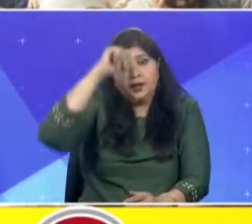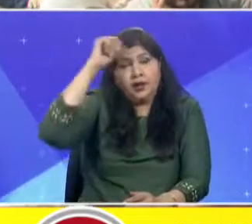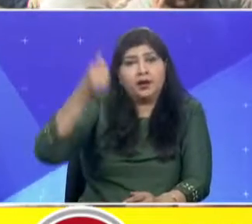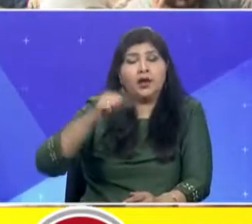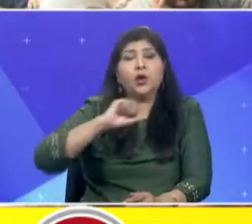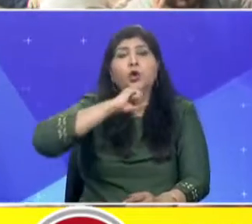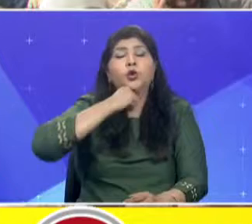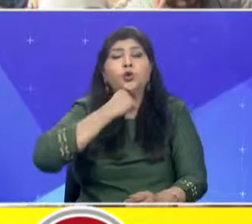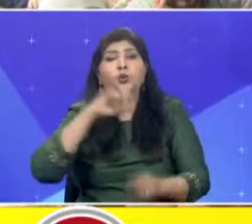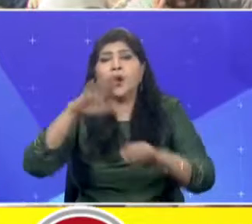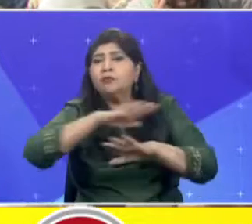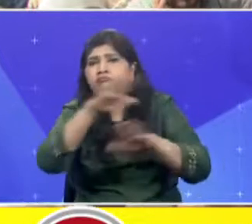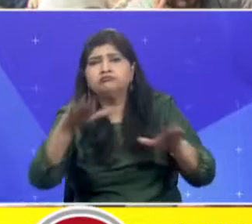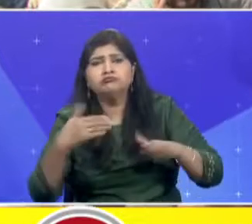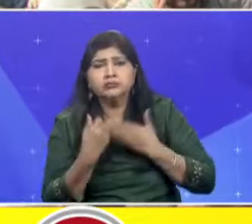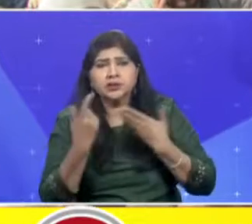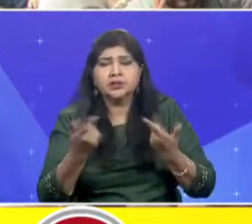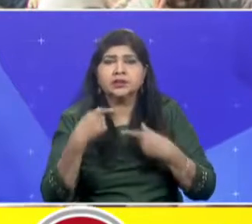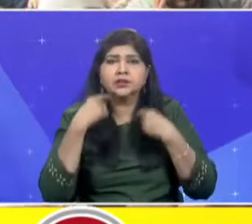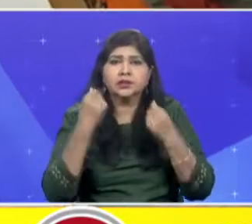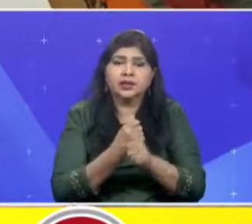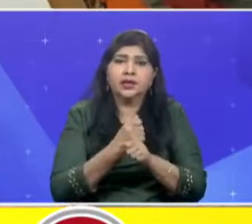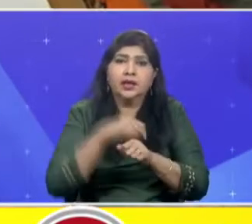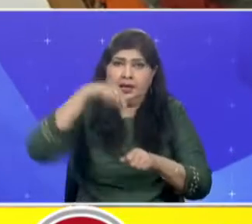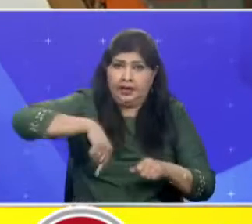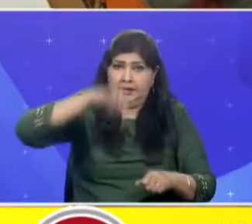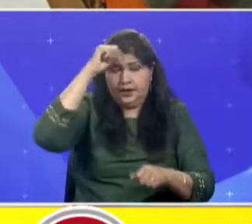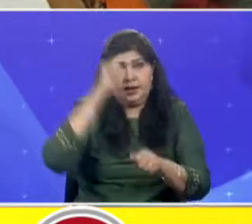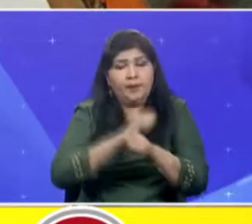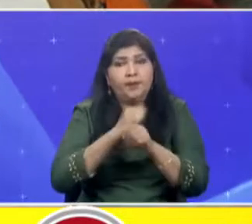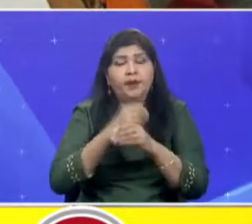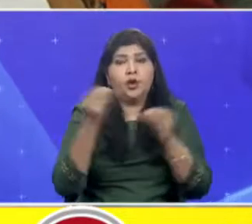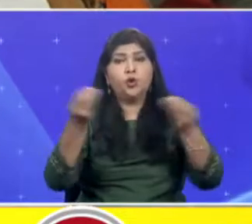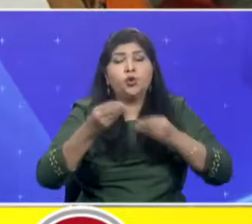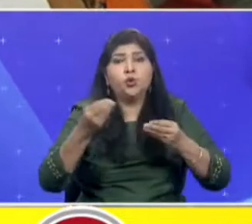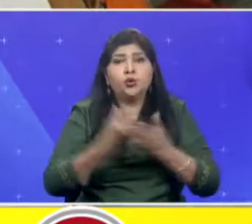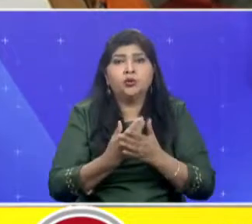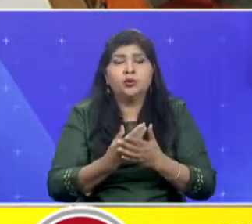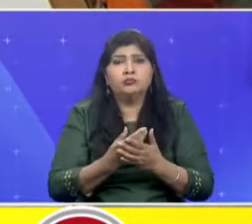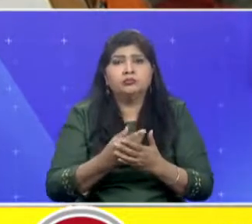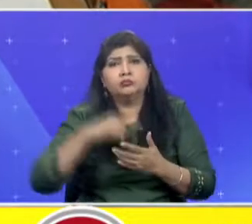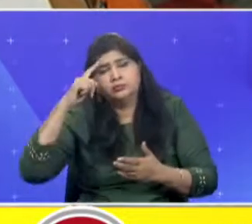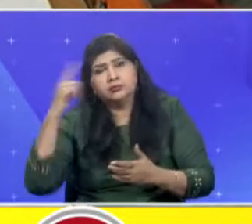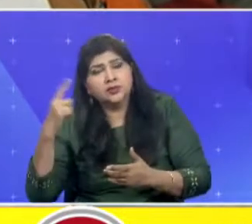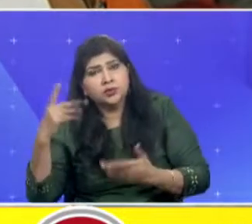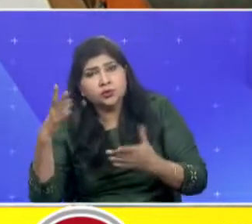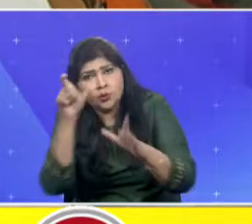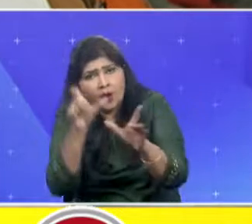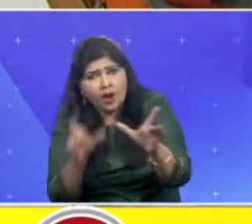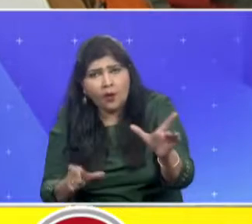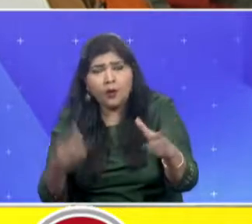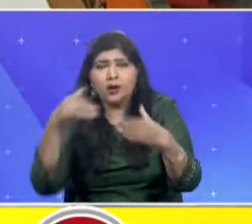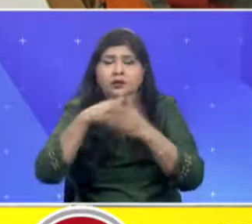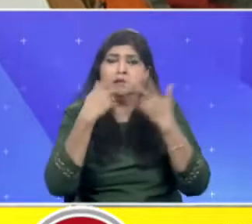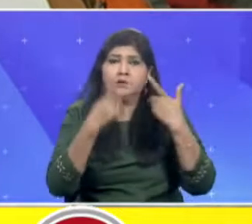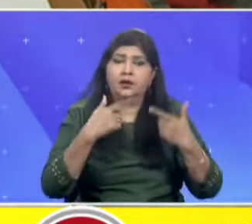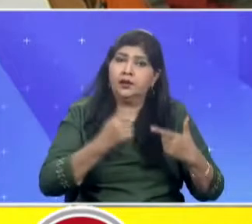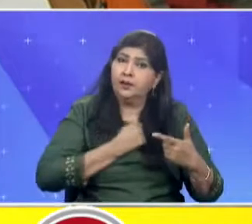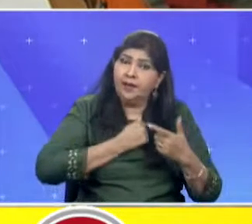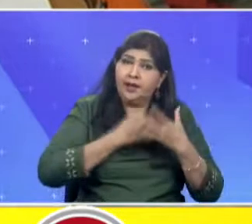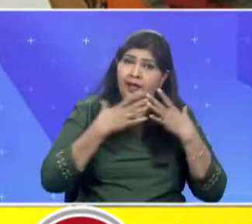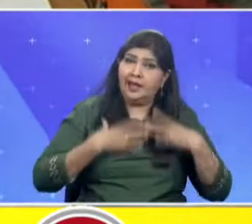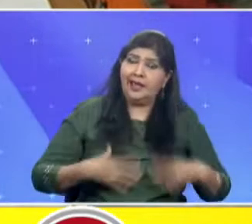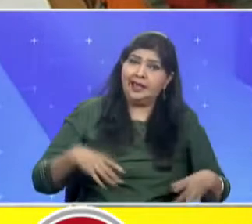युवा उद्यमियों और भारत में बन रही नई संभावनाओं का प्रतीक है। मेरा